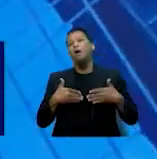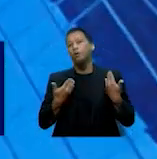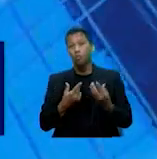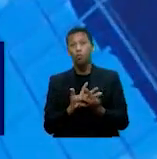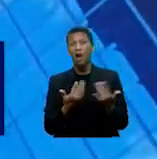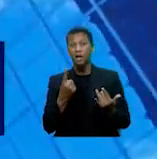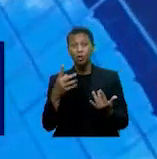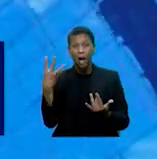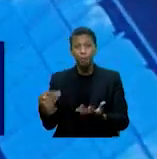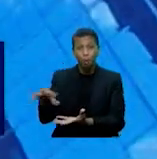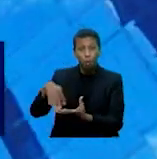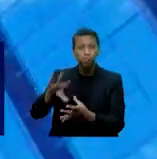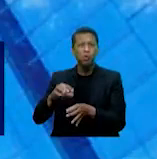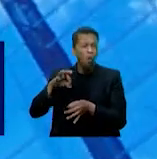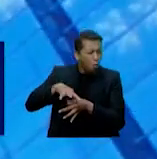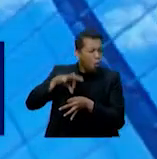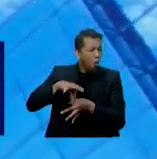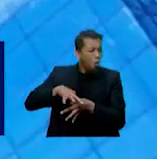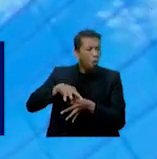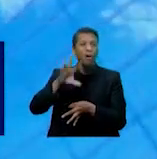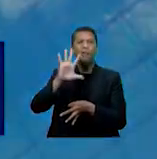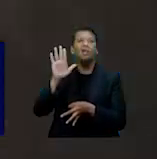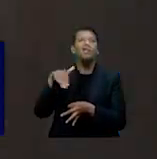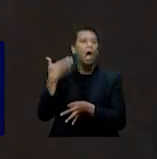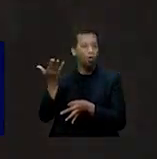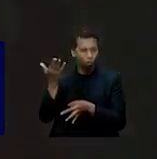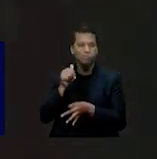ini menabung selama 5 tahun.